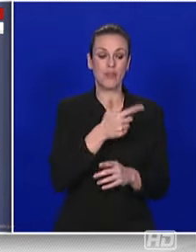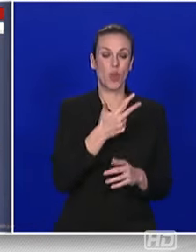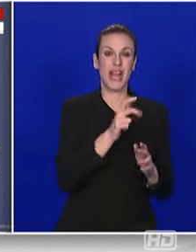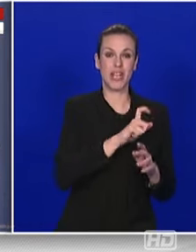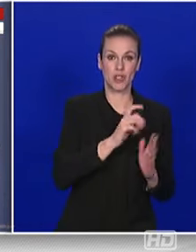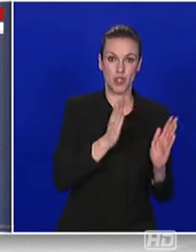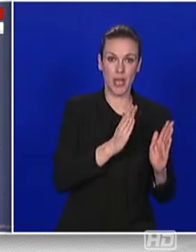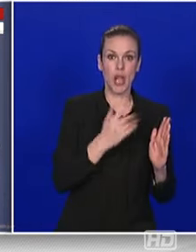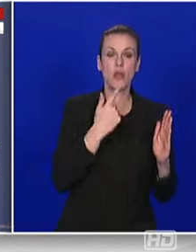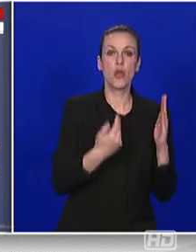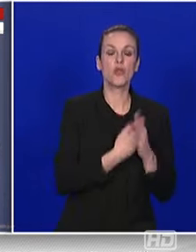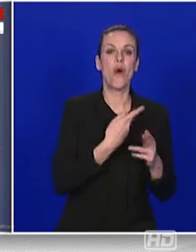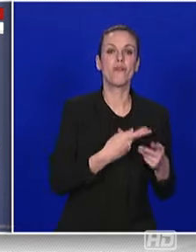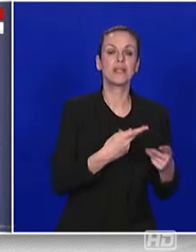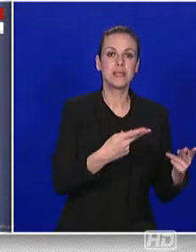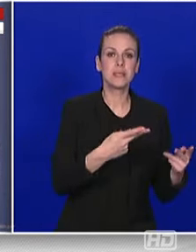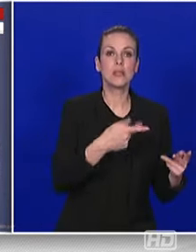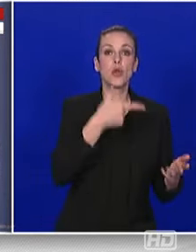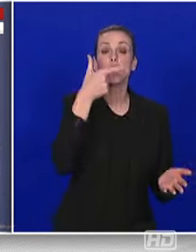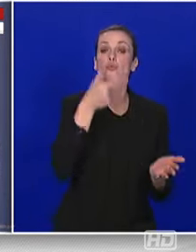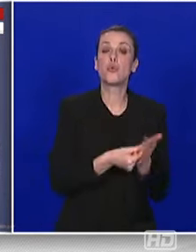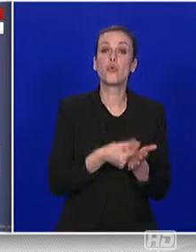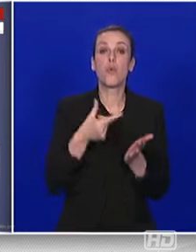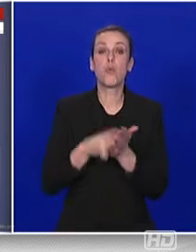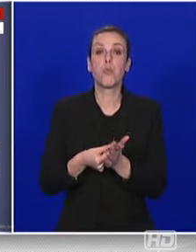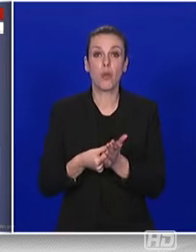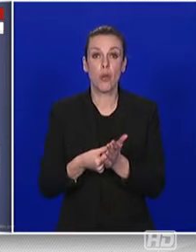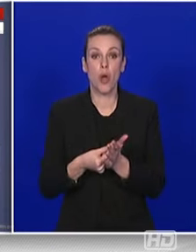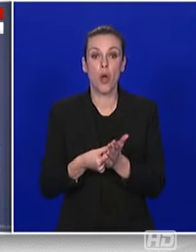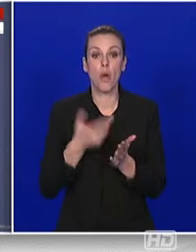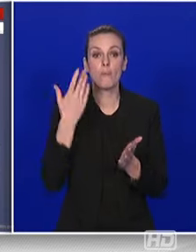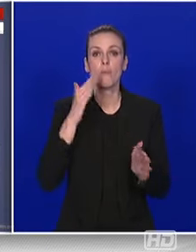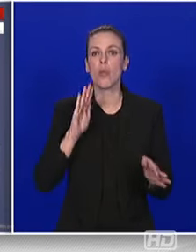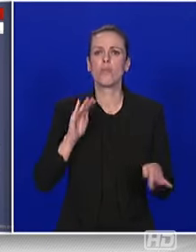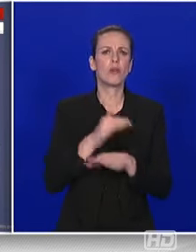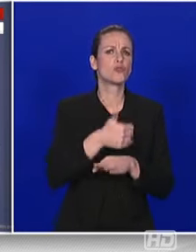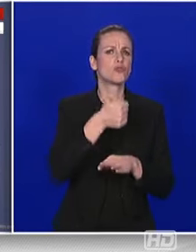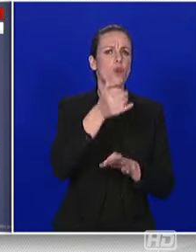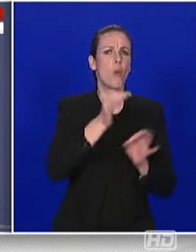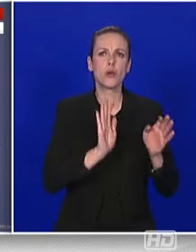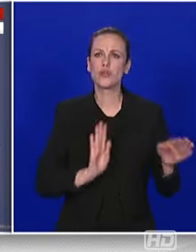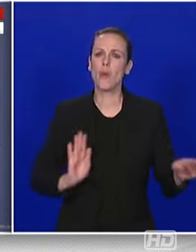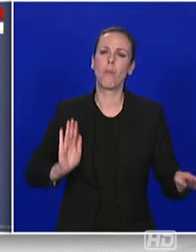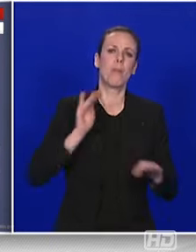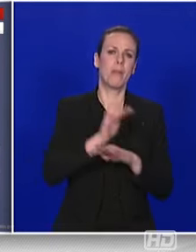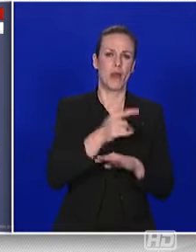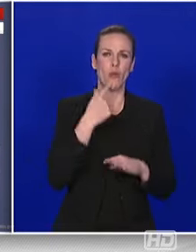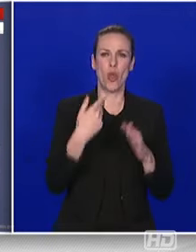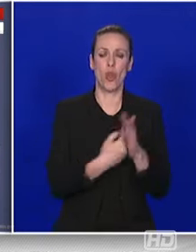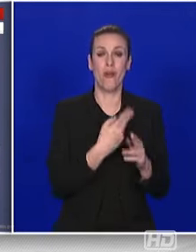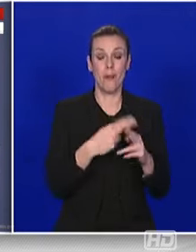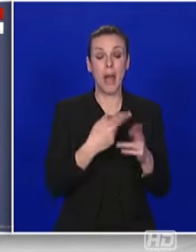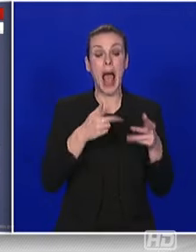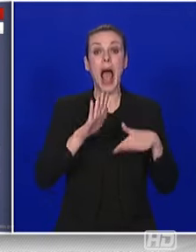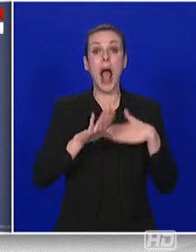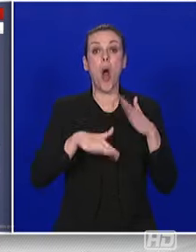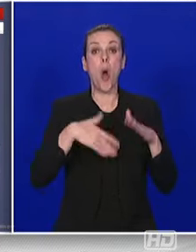broj novozaraženih se udvostručavao. Bilo je preko 100% više novooboljelih. Međutim, nakon što